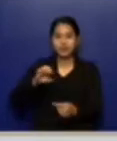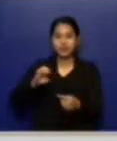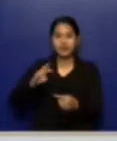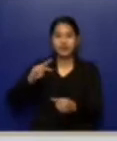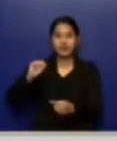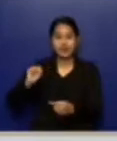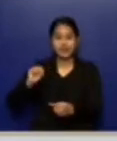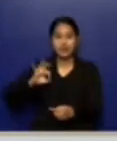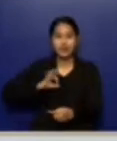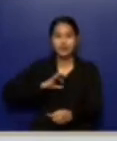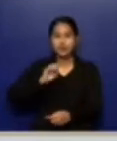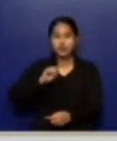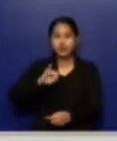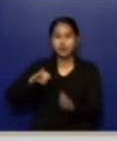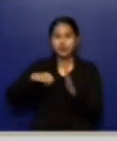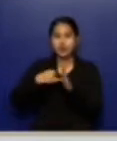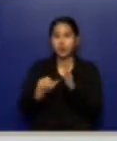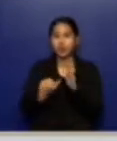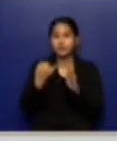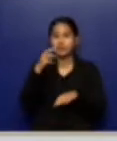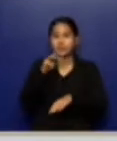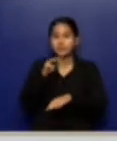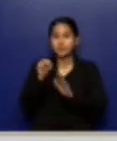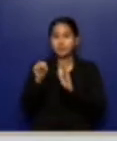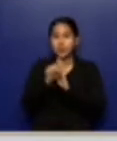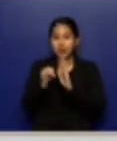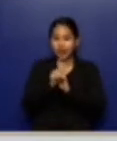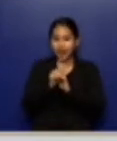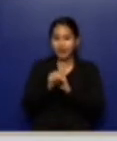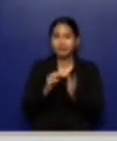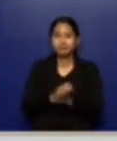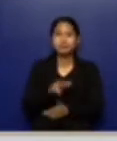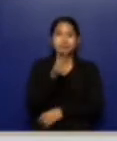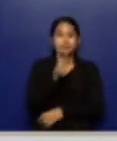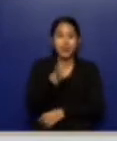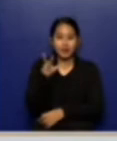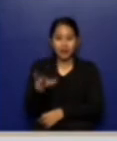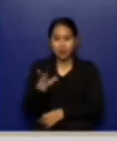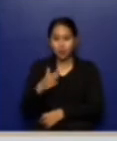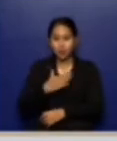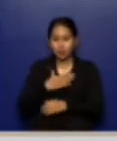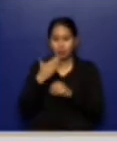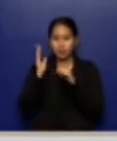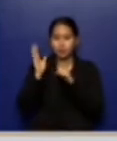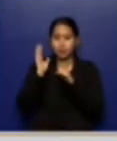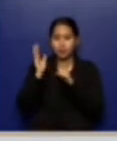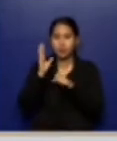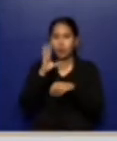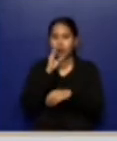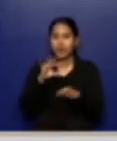สภาผู้แทนราษฎรจังหวัดมุกดาหารพรรคเพื่อไทยวันนี้ผมจะอภิปรายงบประมาณ